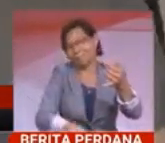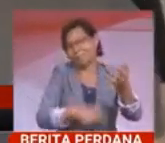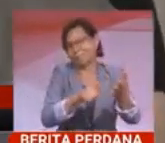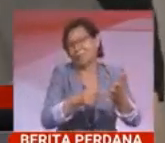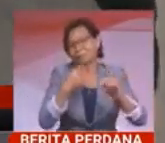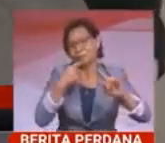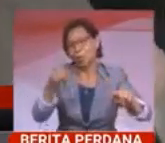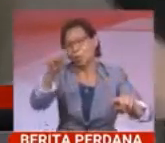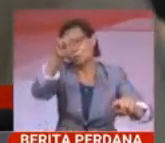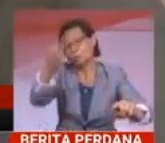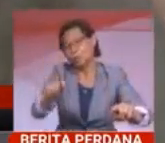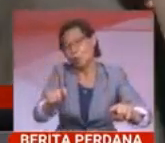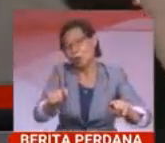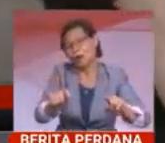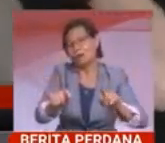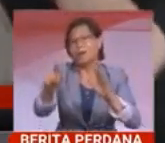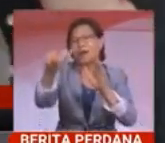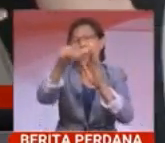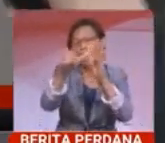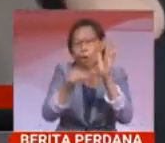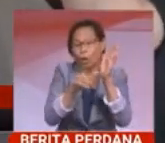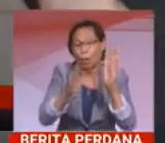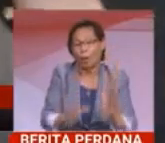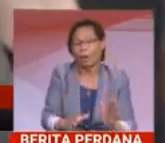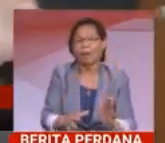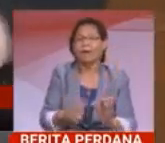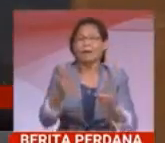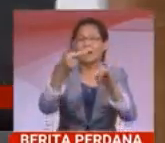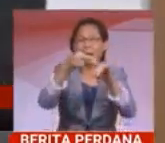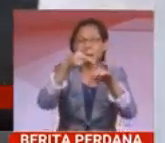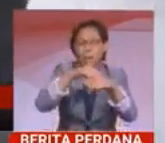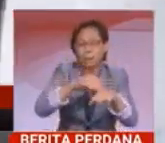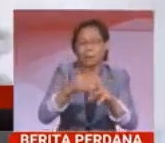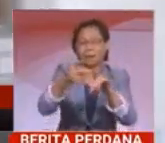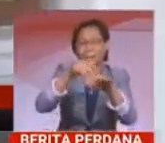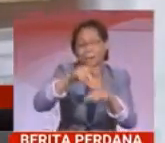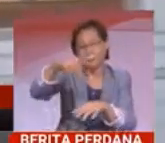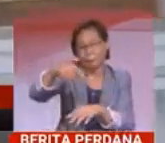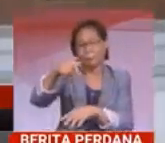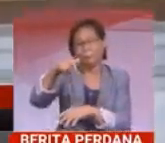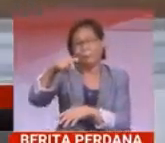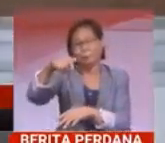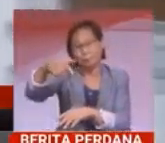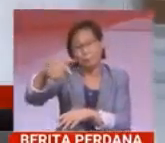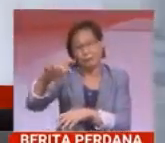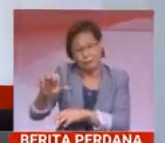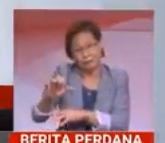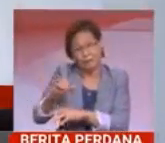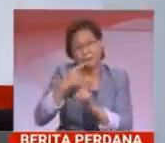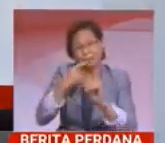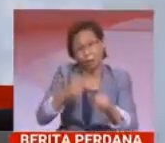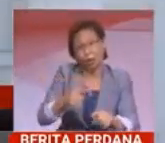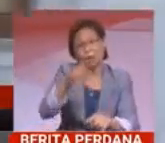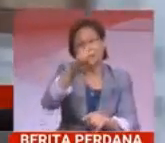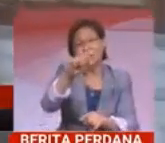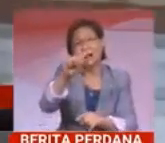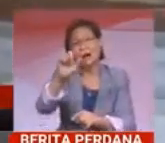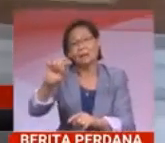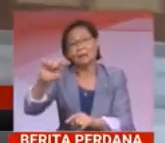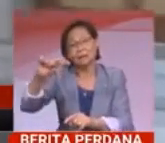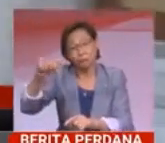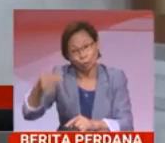menjawab soalan pembelaan mengenai kenyataannya kepada jawatankuasa kira-kira awam falling man psc sa'adatul